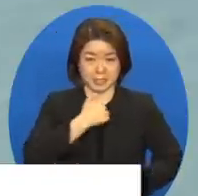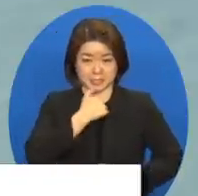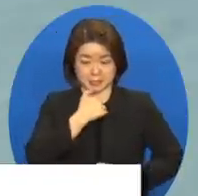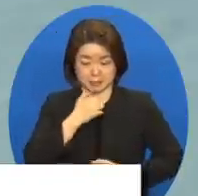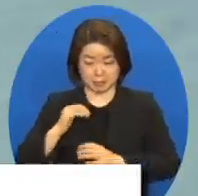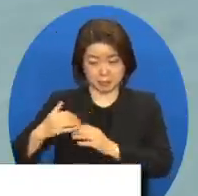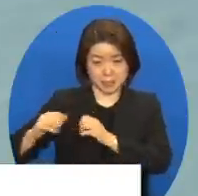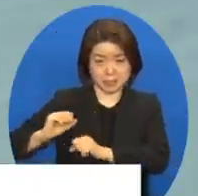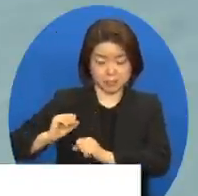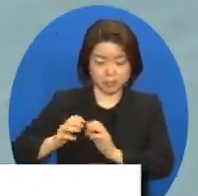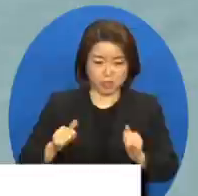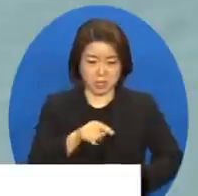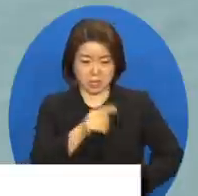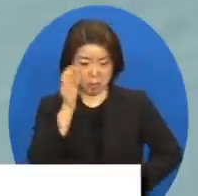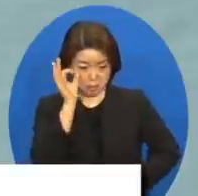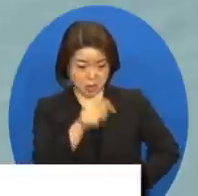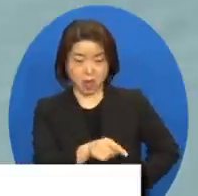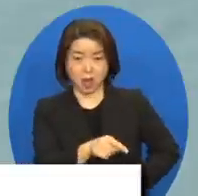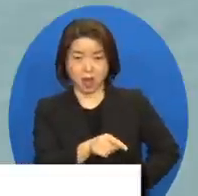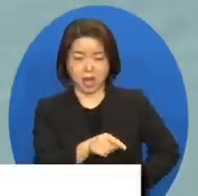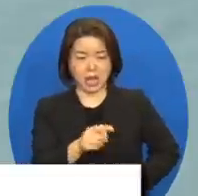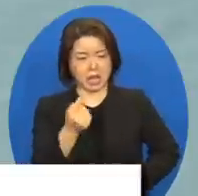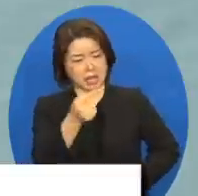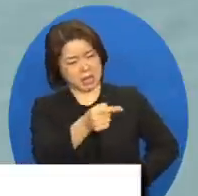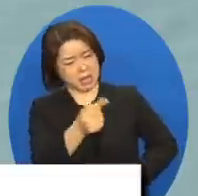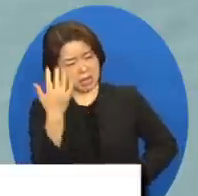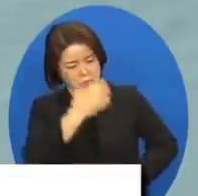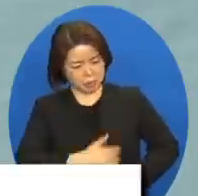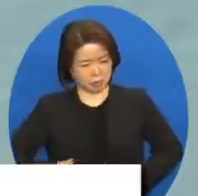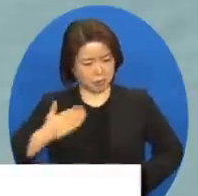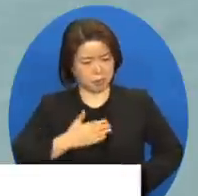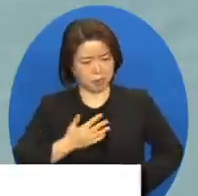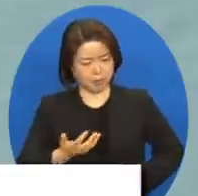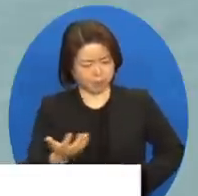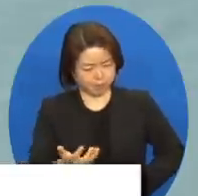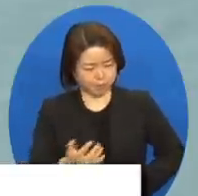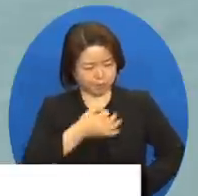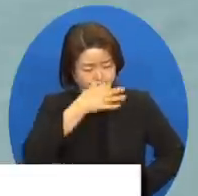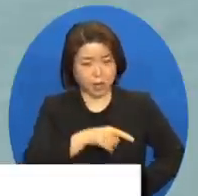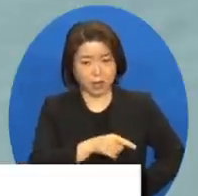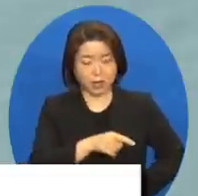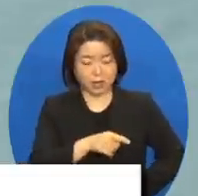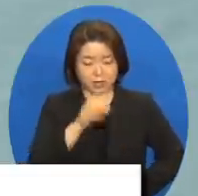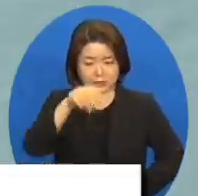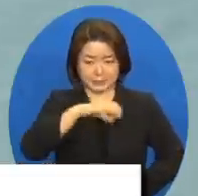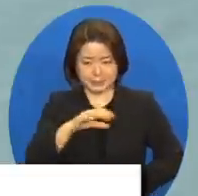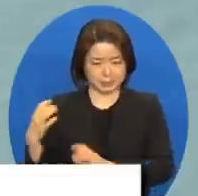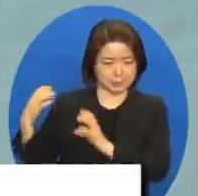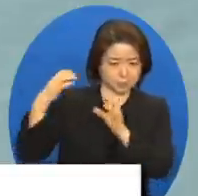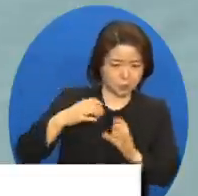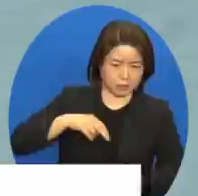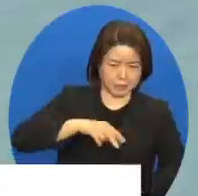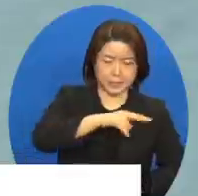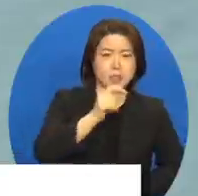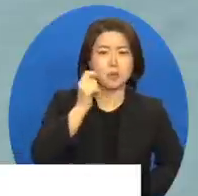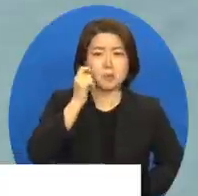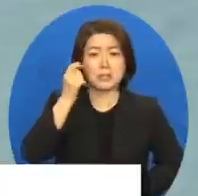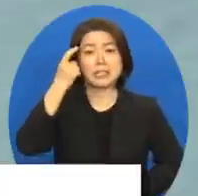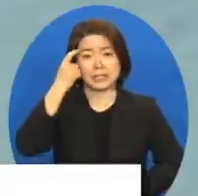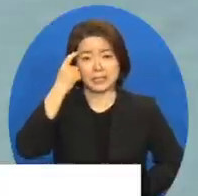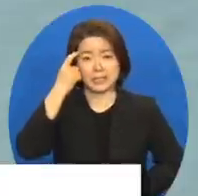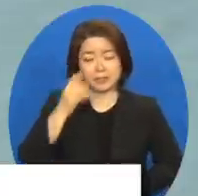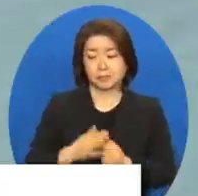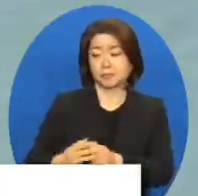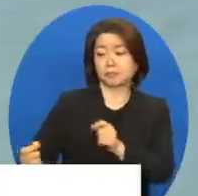보니까 예수님이 도저히 그 몸으로는 십자가를 지고 골고다에 올라갈 수가 없다고 판단해서 그